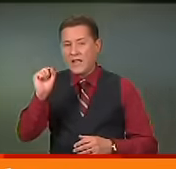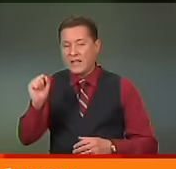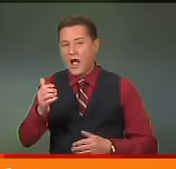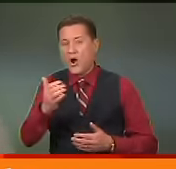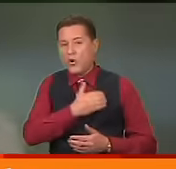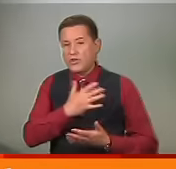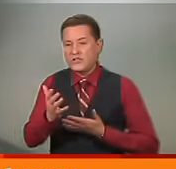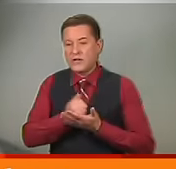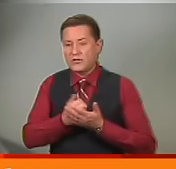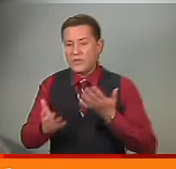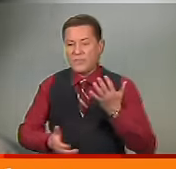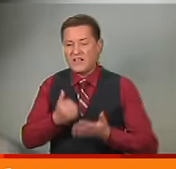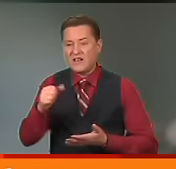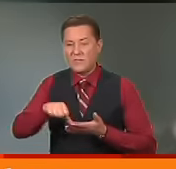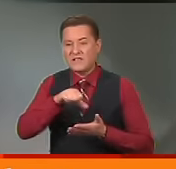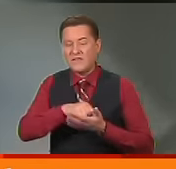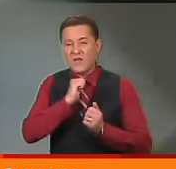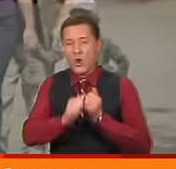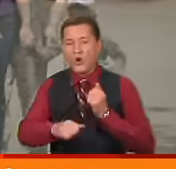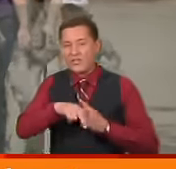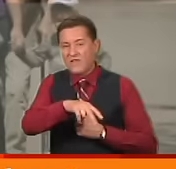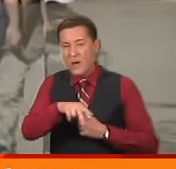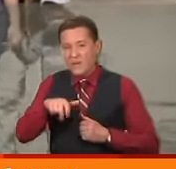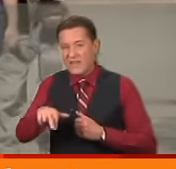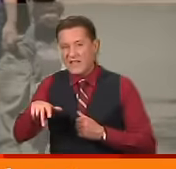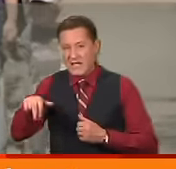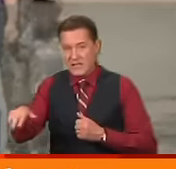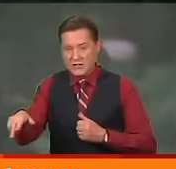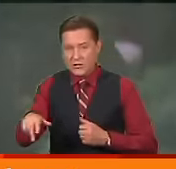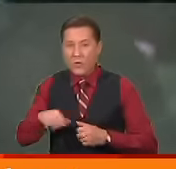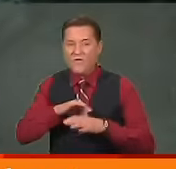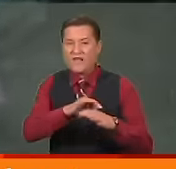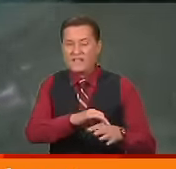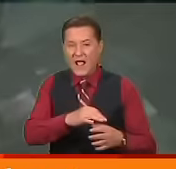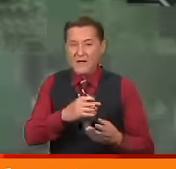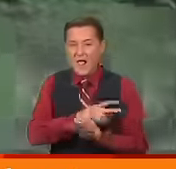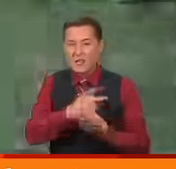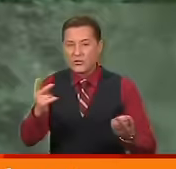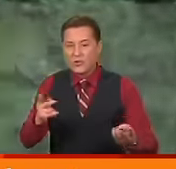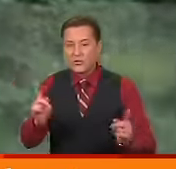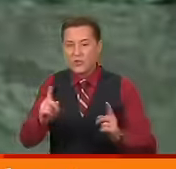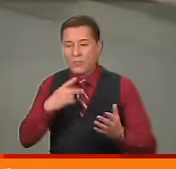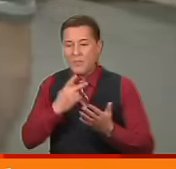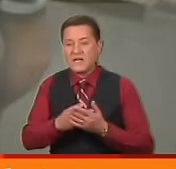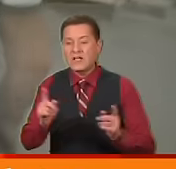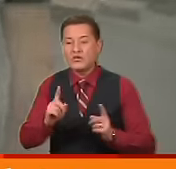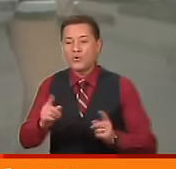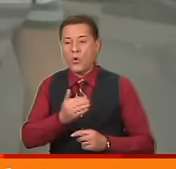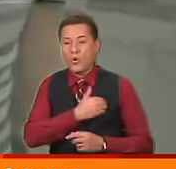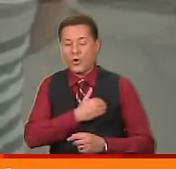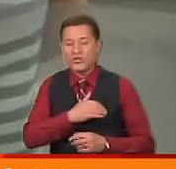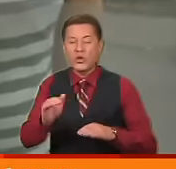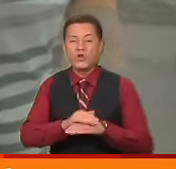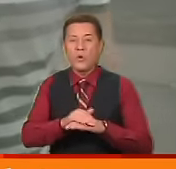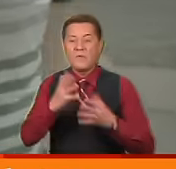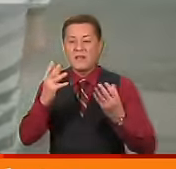залучитися підтримкою представників від кожного під'їзду. Везе їх на екскурсію, аби показати, чого хоче. Добрий день,